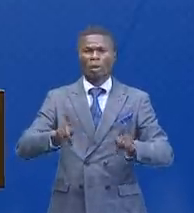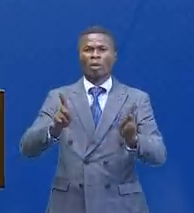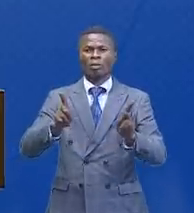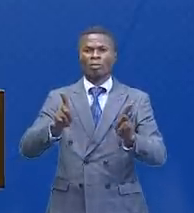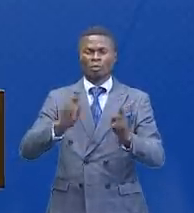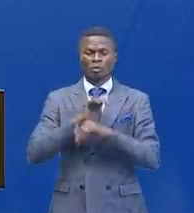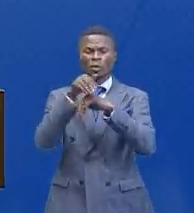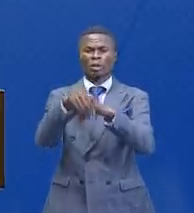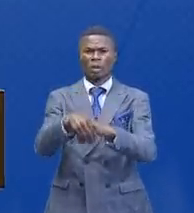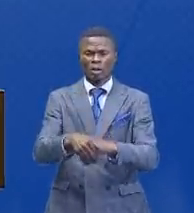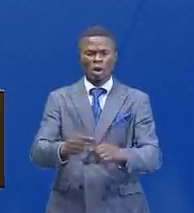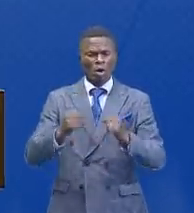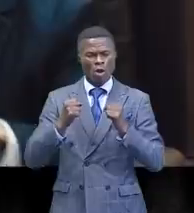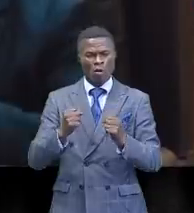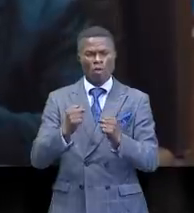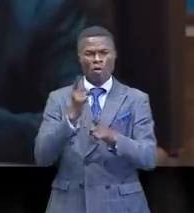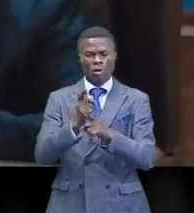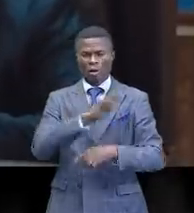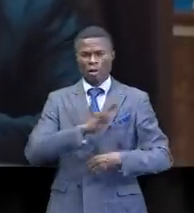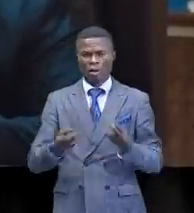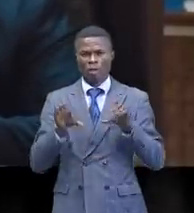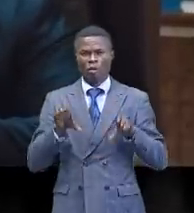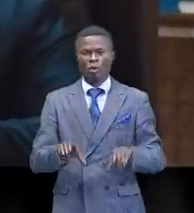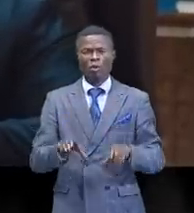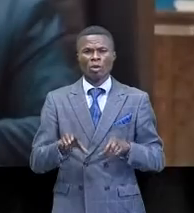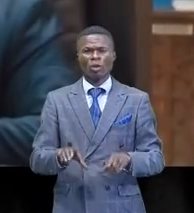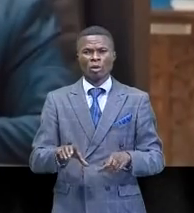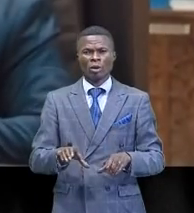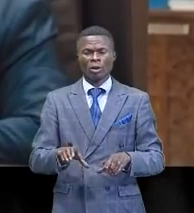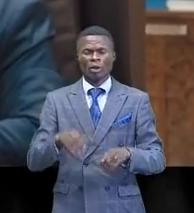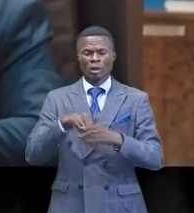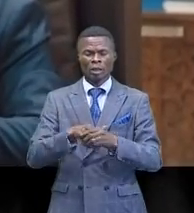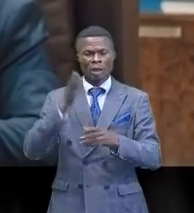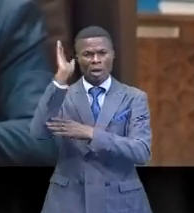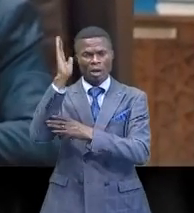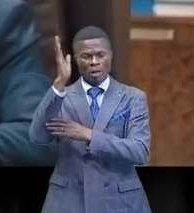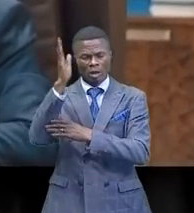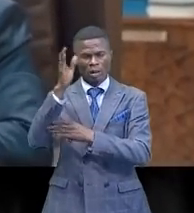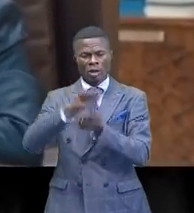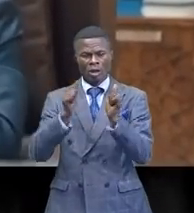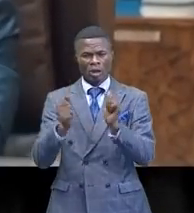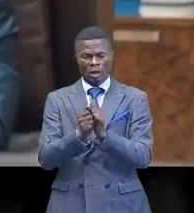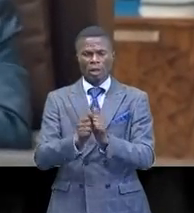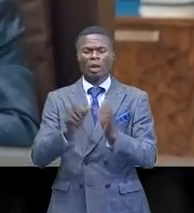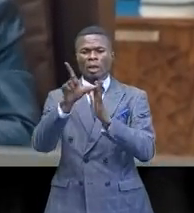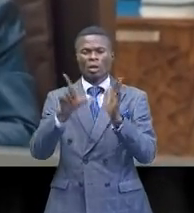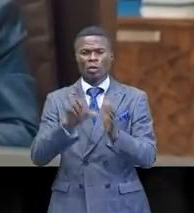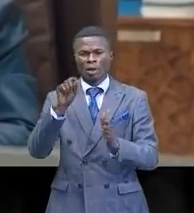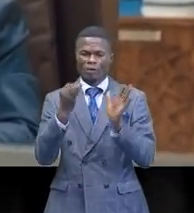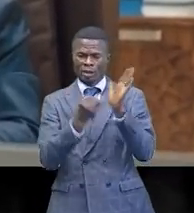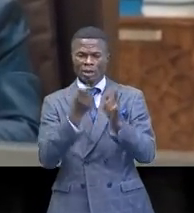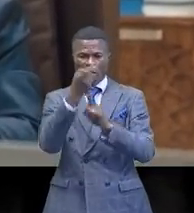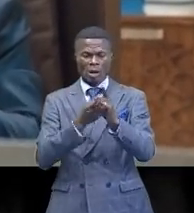une participation effective de la République démocratique du Congo à la conférence sur le climat COP26 en